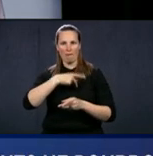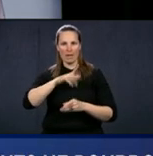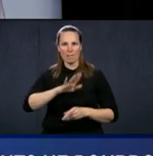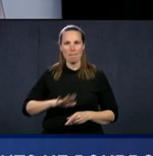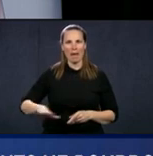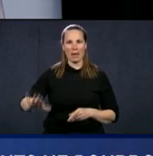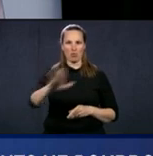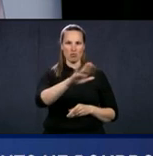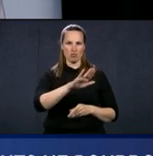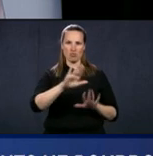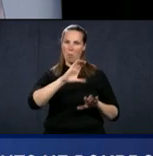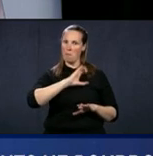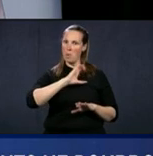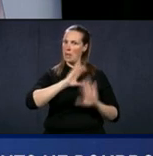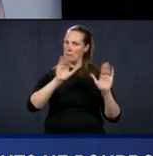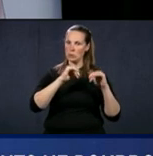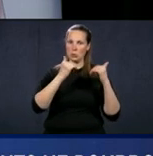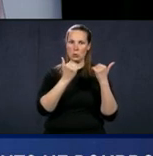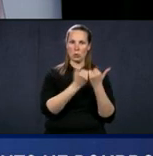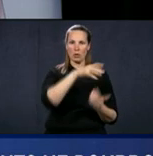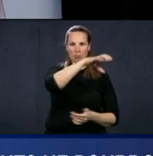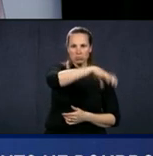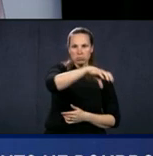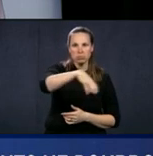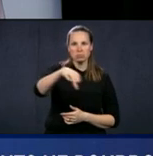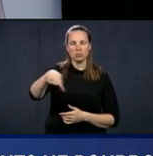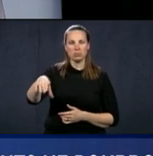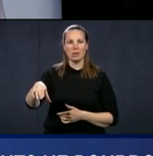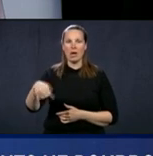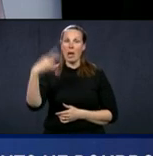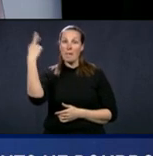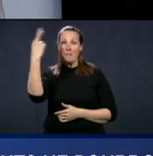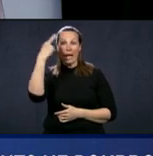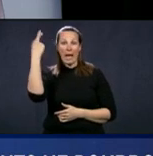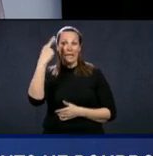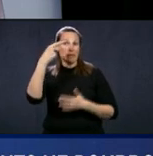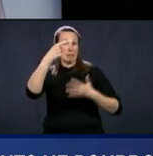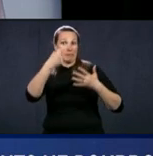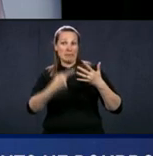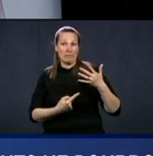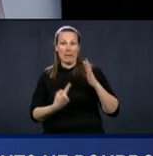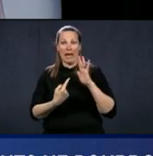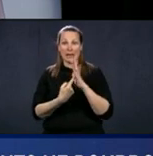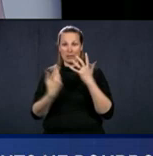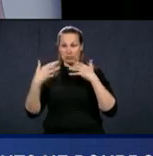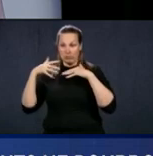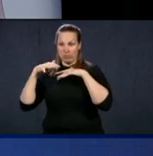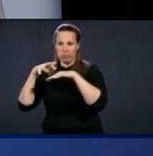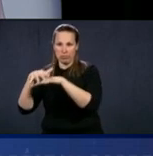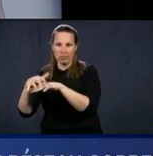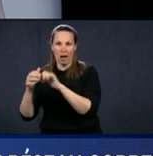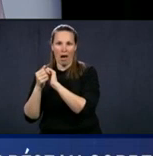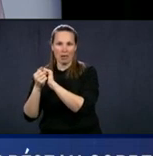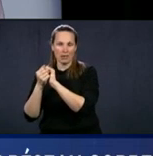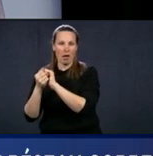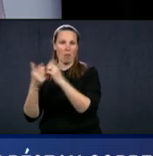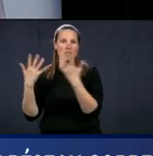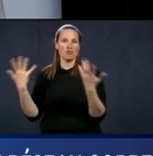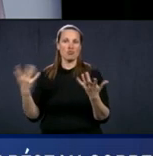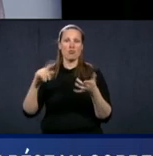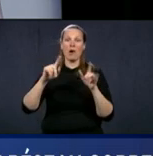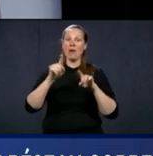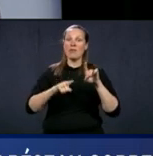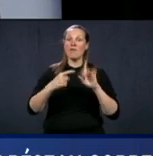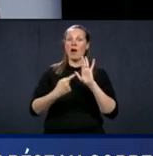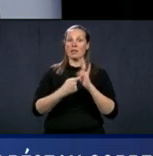l'ensemble des corps policiers et pour l'ensemble des raisons, que ce soit des rassemblements indus. Il y a eu aussi, à certaines occasions, des